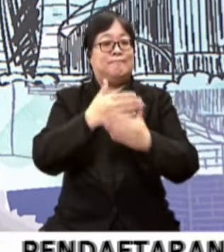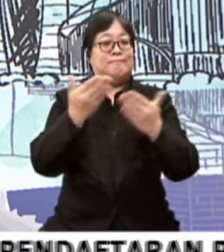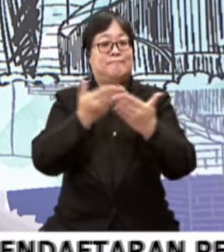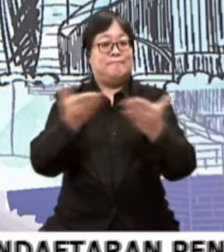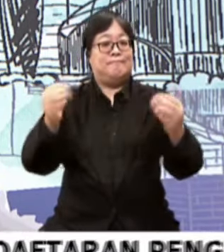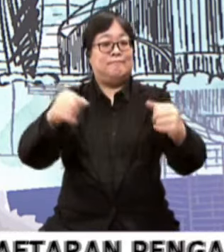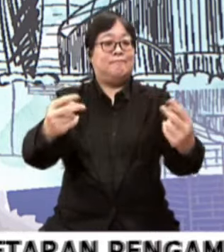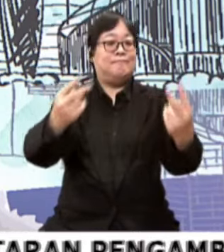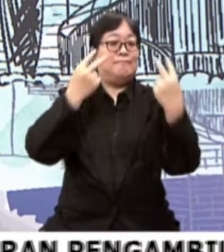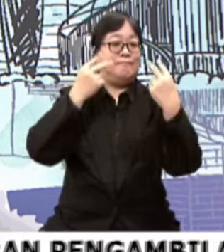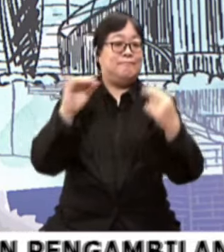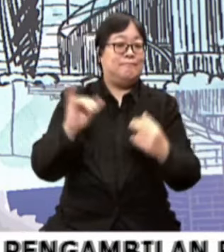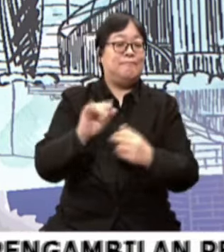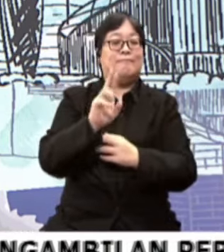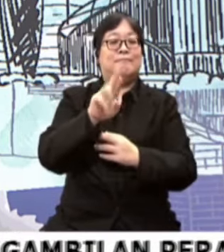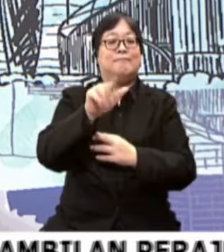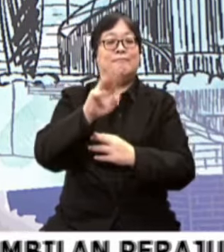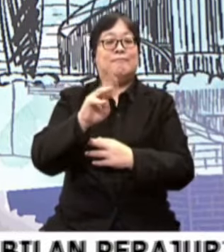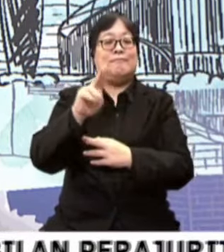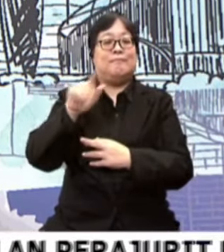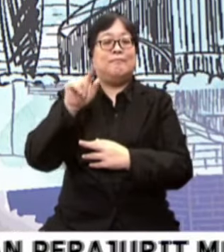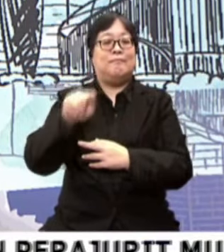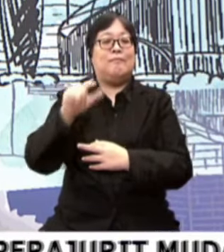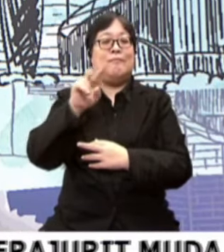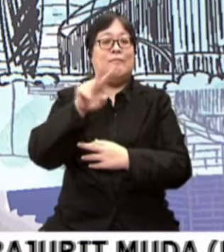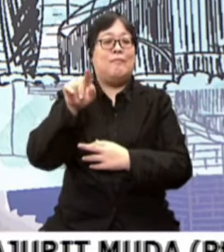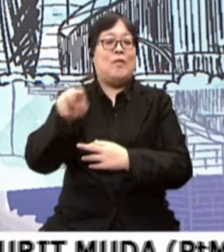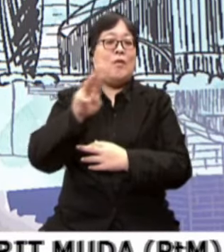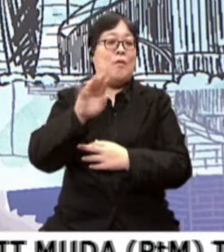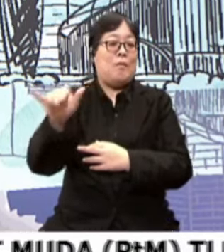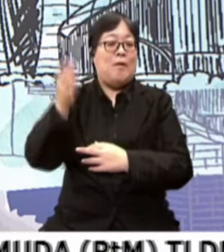anda anda beli saksikan juga di rtm klik